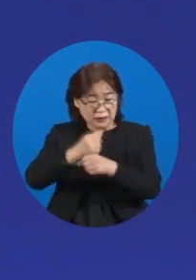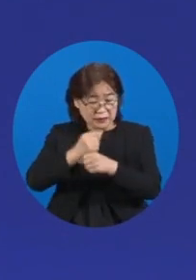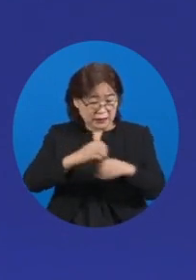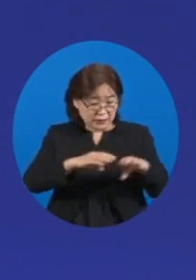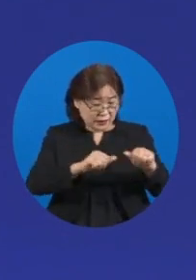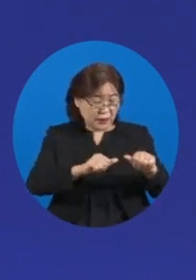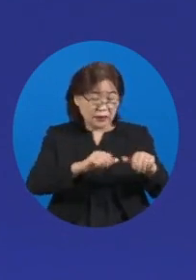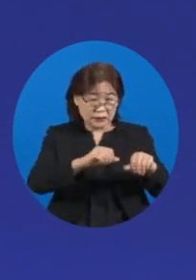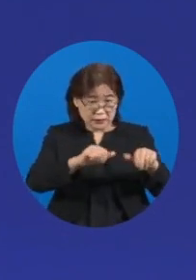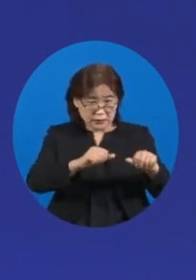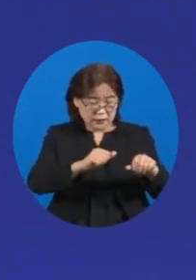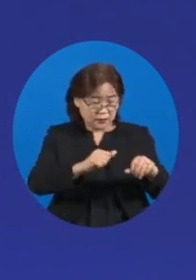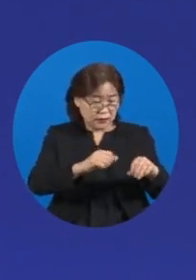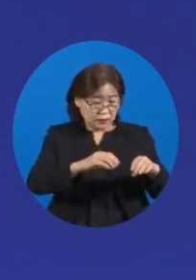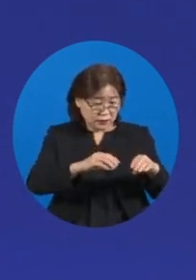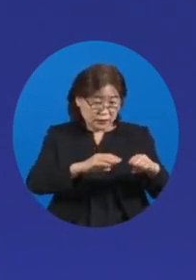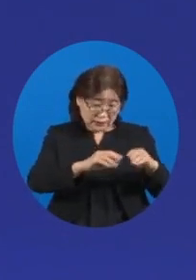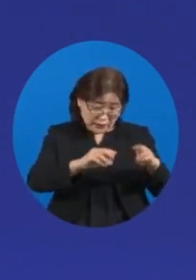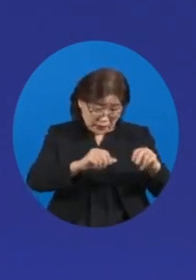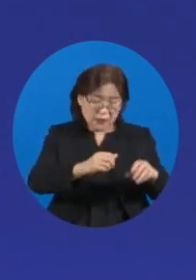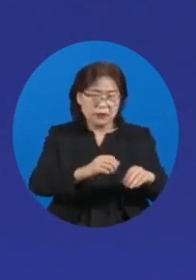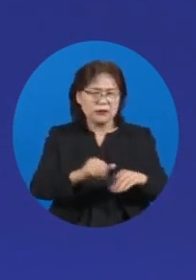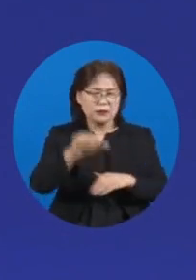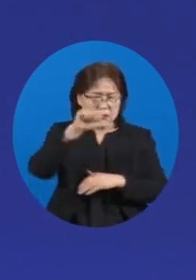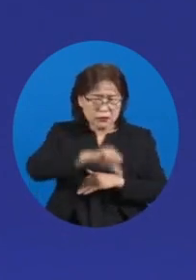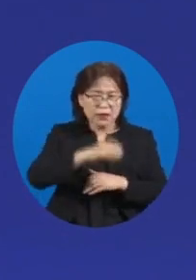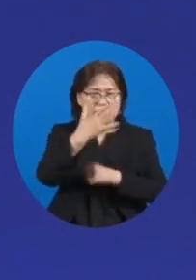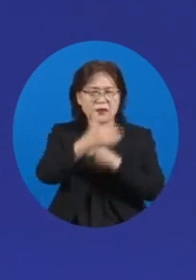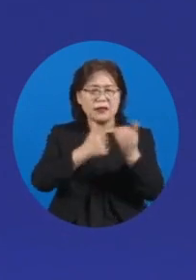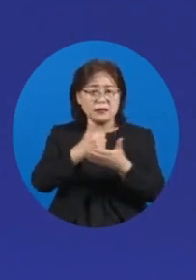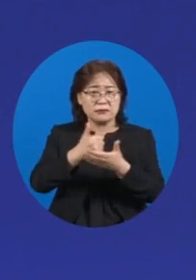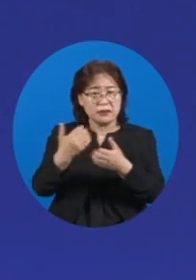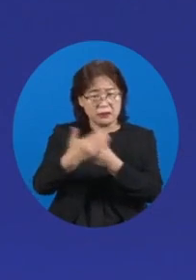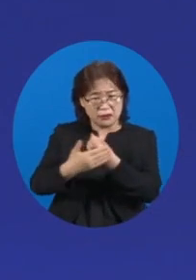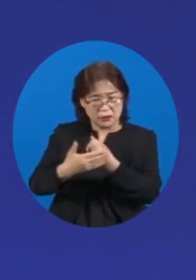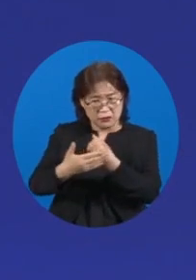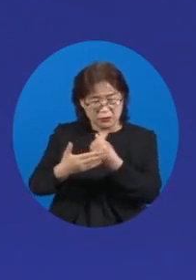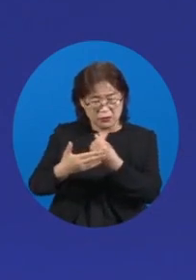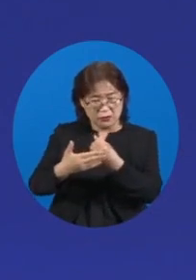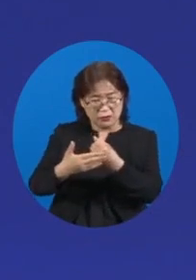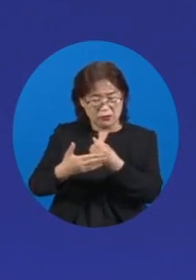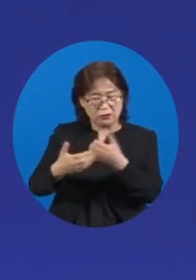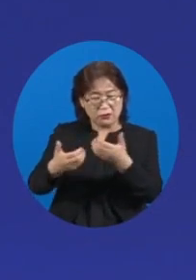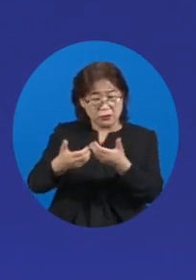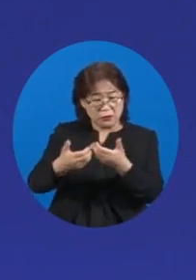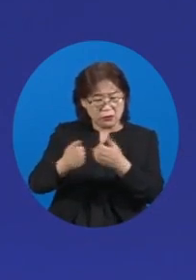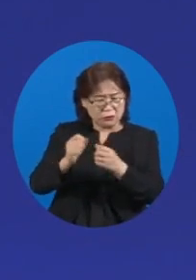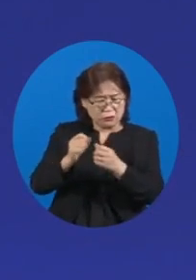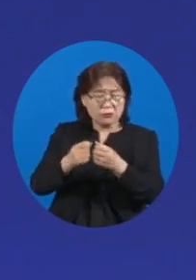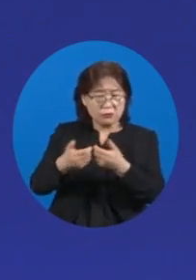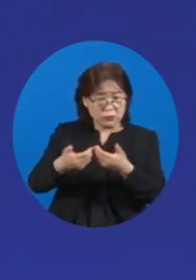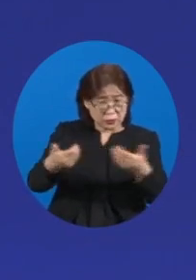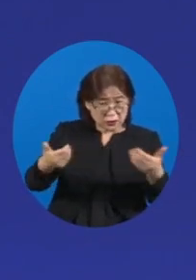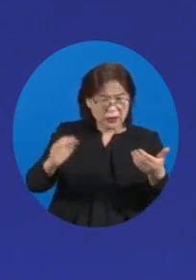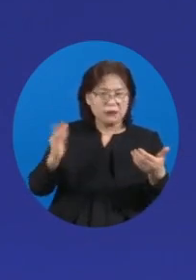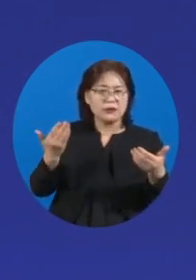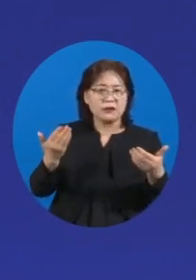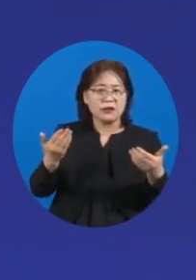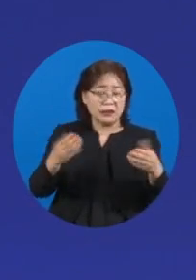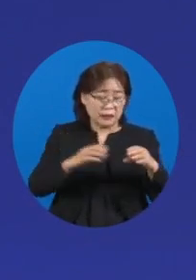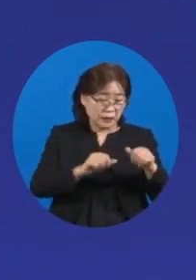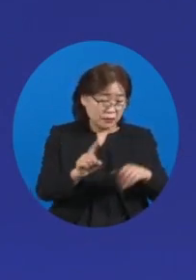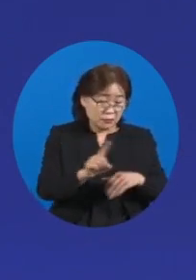저주를 받아서 하나님의 은혜의 손길로 부터 멀어지게 되니까 딴 이 어떻게